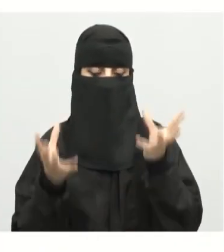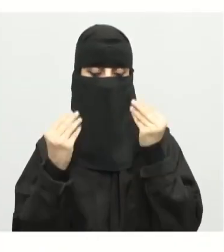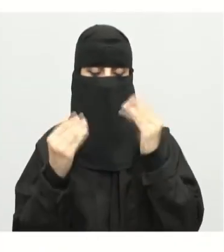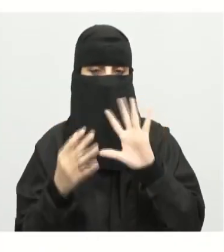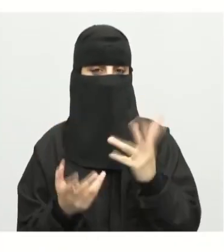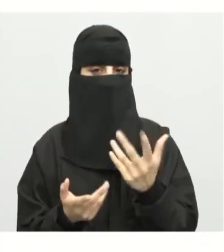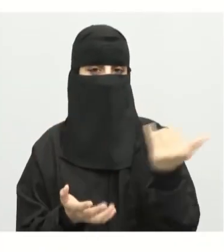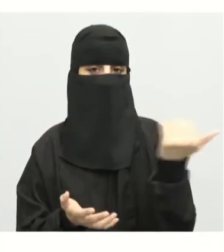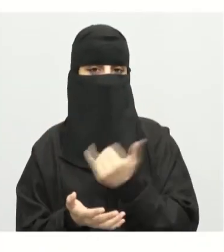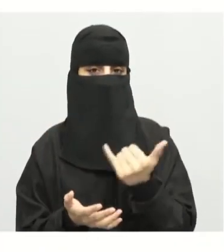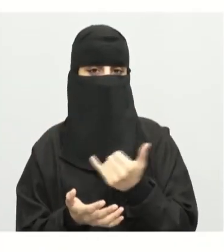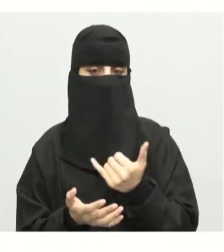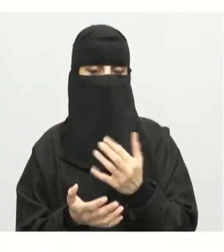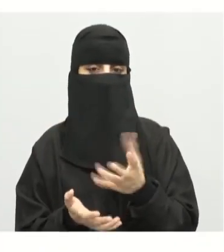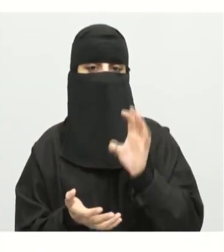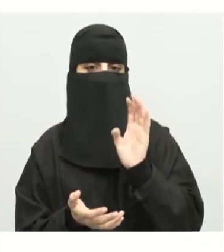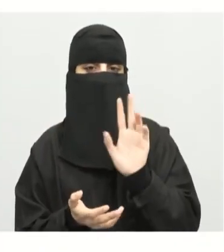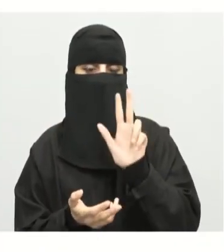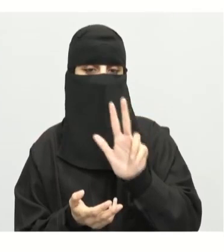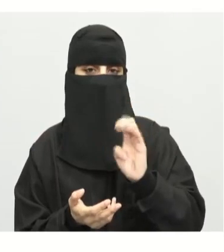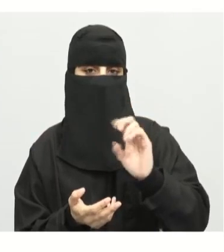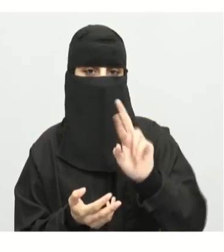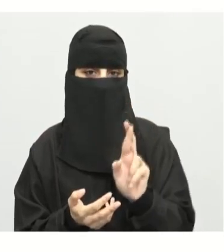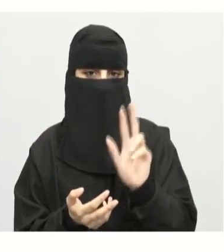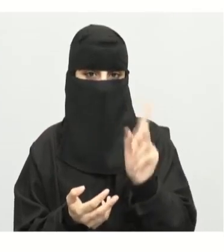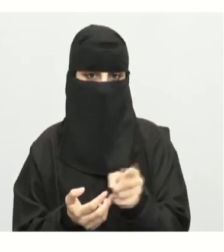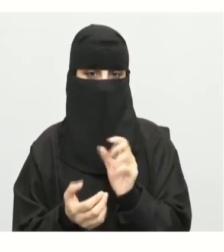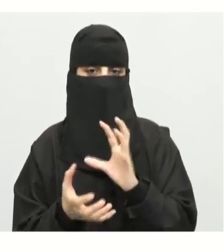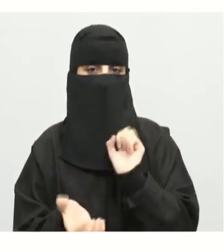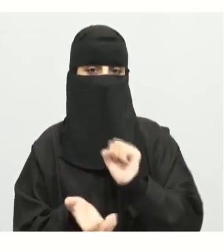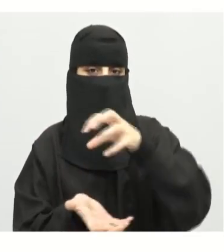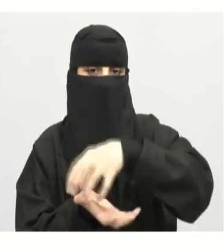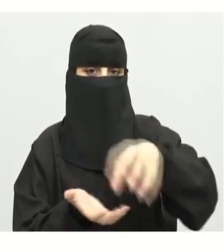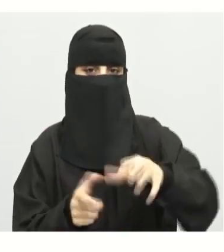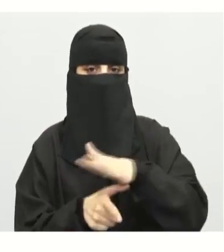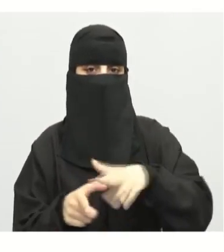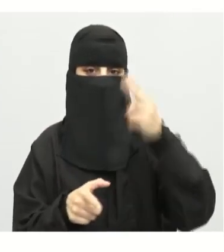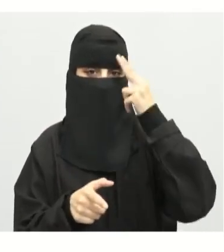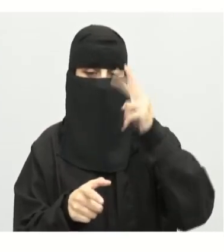اذكر واذكري اهم الجزر في وطني المملكه العربيه السعوديه